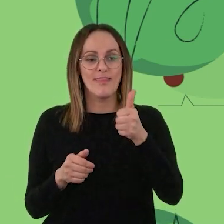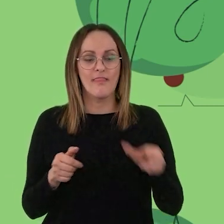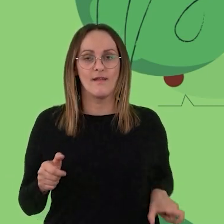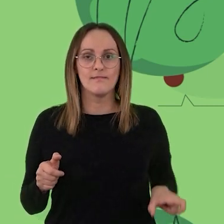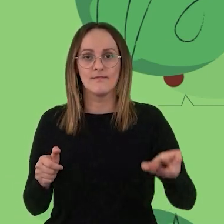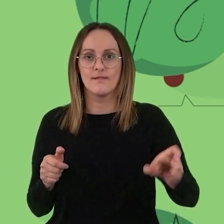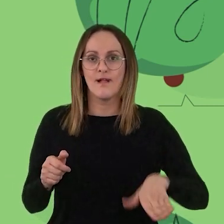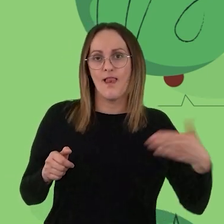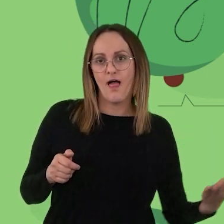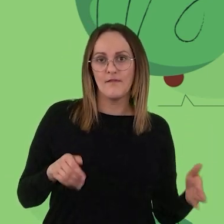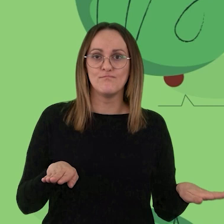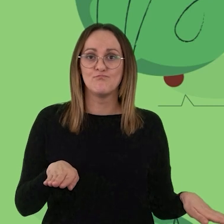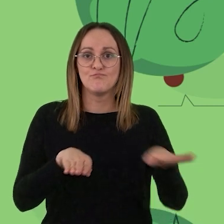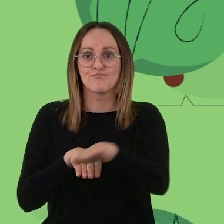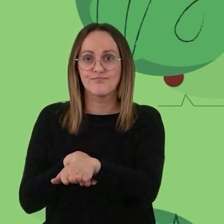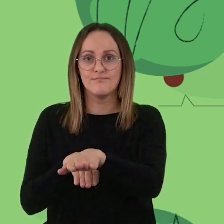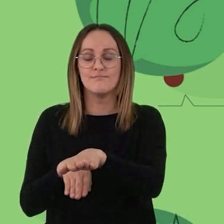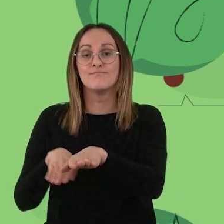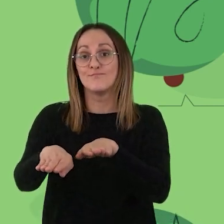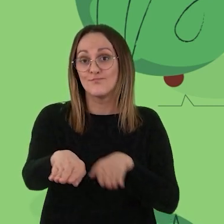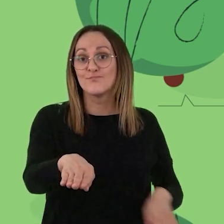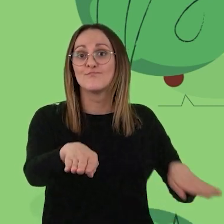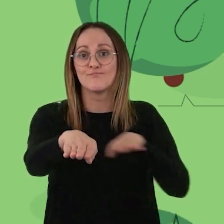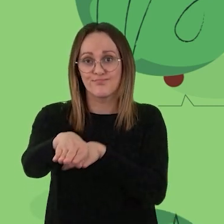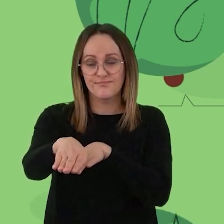przepuszczają po jednym pojeździe z pasa lewego.